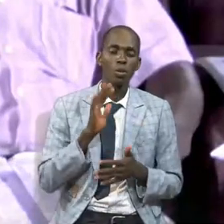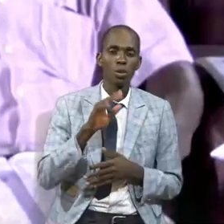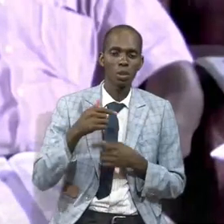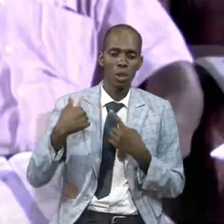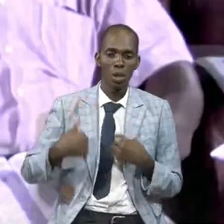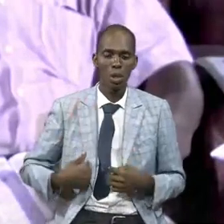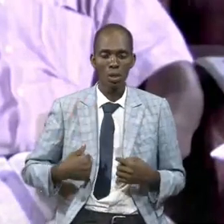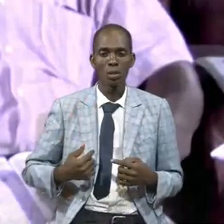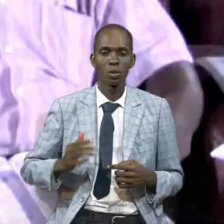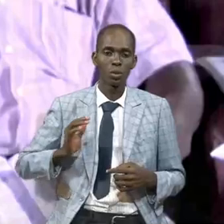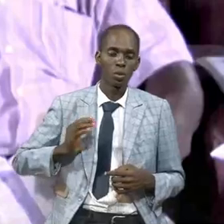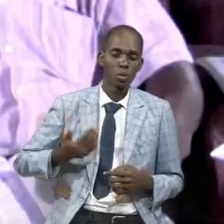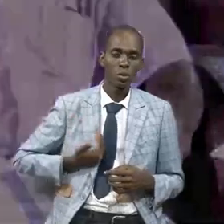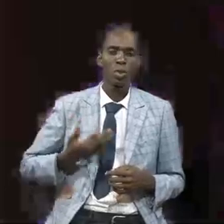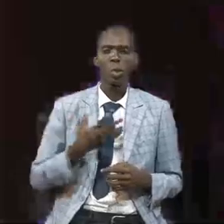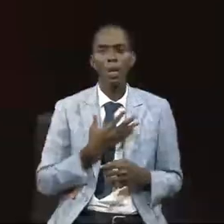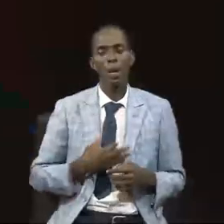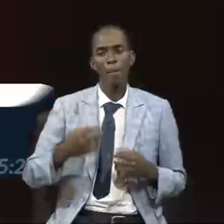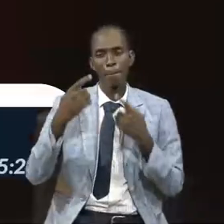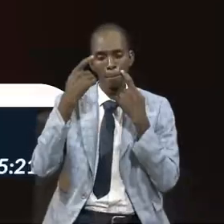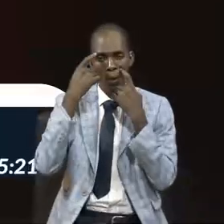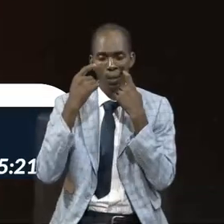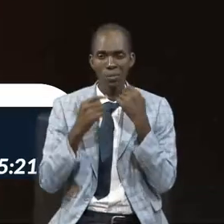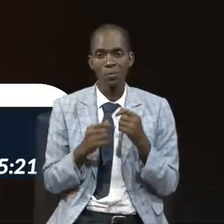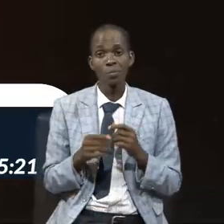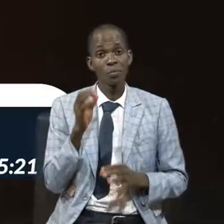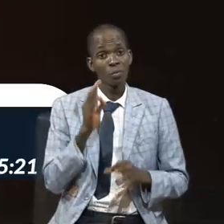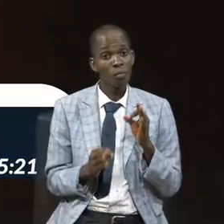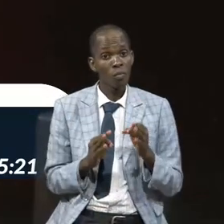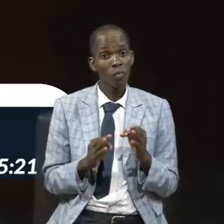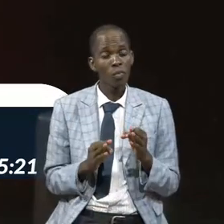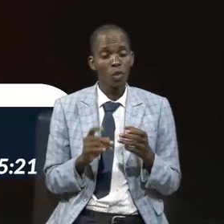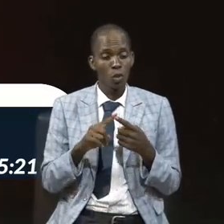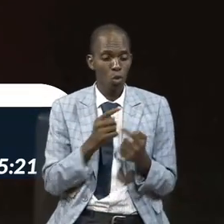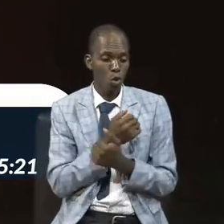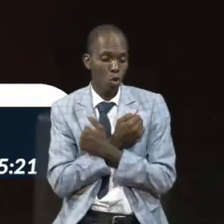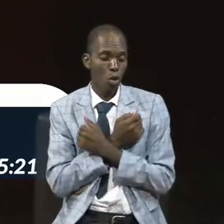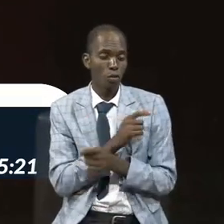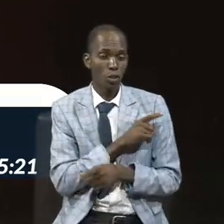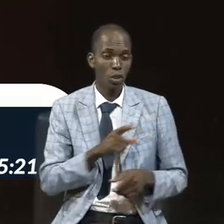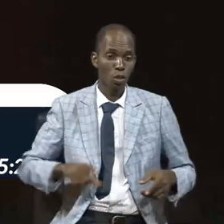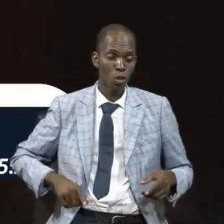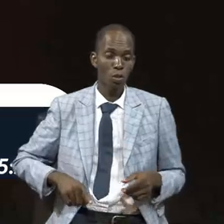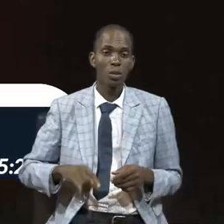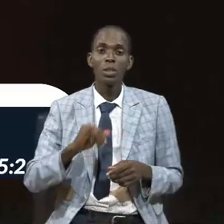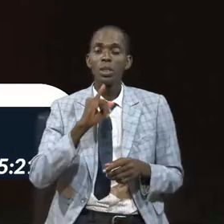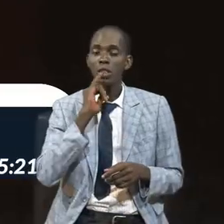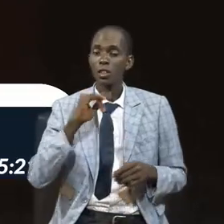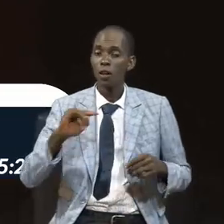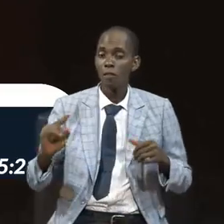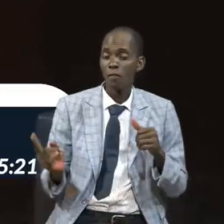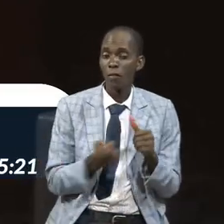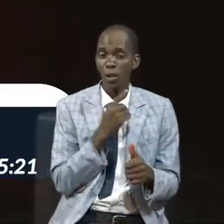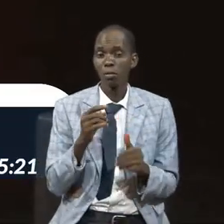pensée. Si le fait d'aimer le Seigneur de tout votre cœur est le premier commandement, le premier